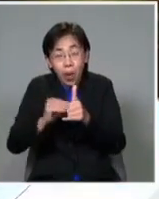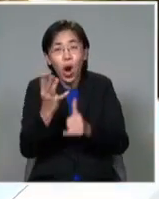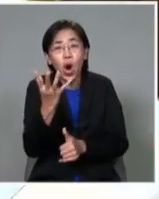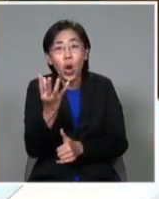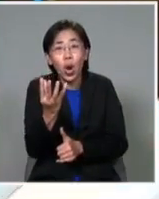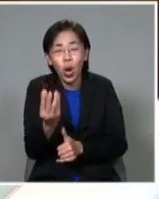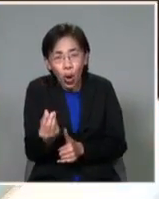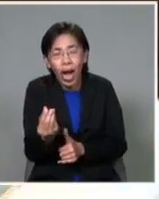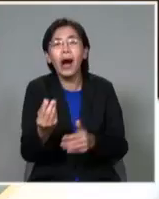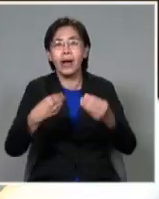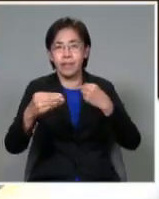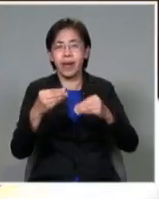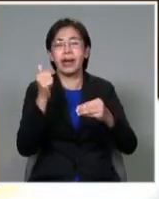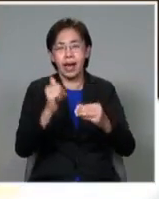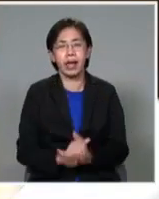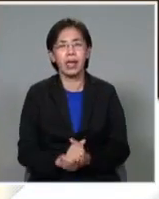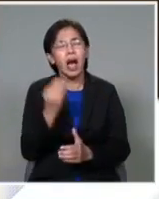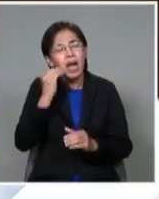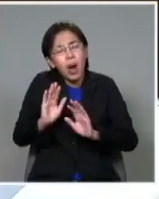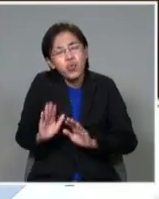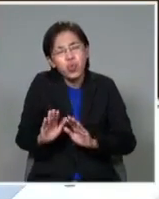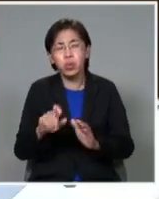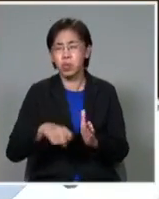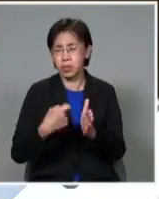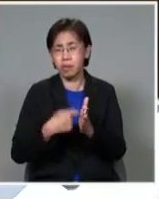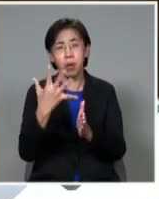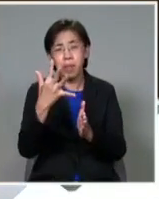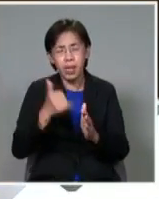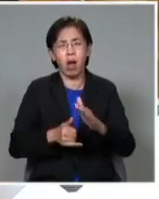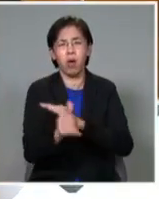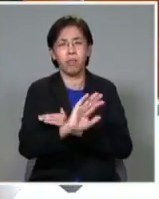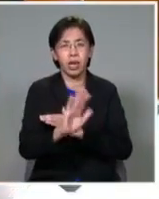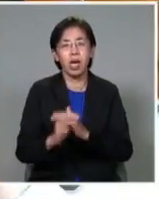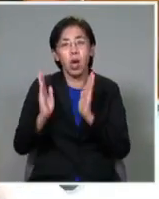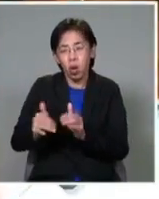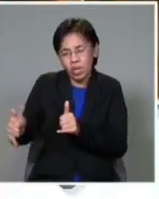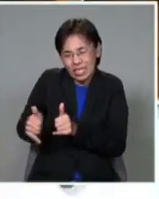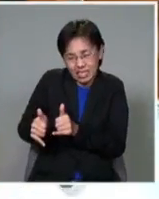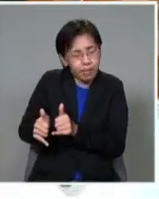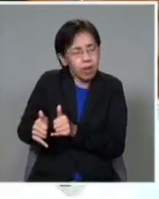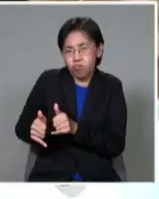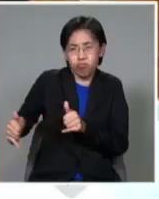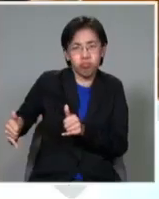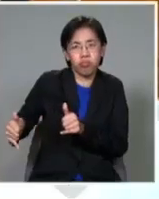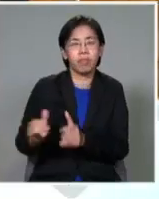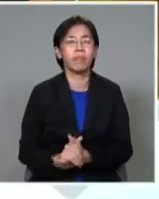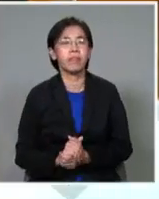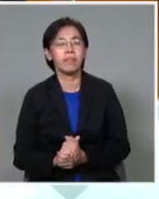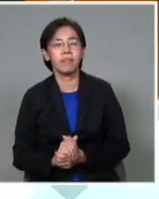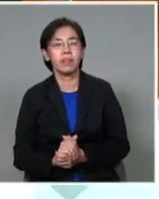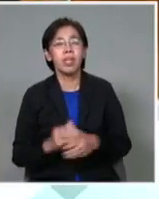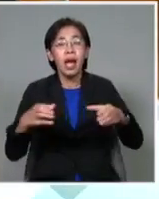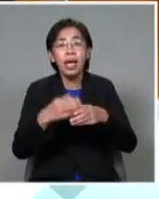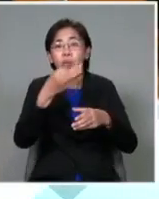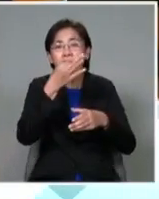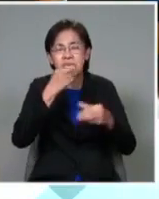ร่วมมือประชาชนอย่าออกนอกบ้านถ้าหากว่าไม่มีเหตุจำเป็นและให้เว้นระยะห่างทางสังคมระหว่างกันนะครับขณะเดียวกันให้